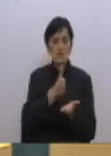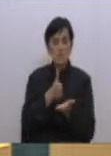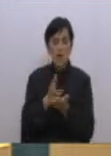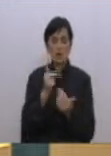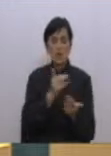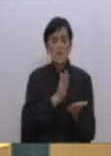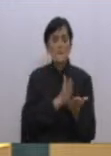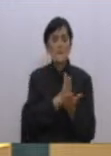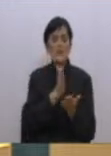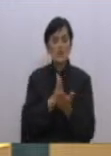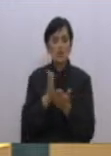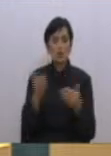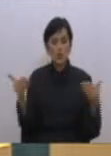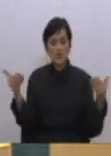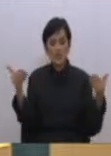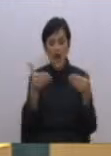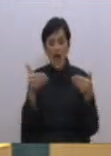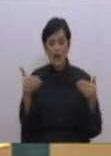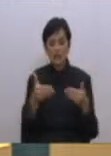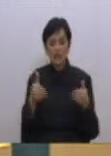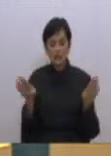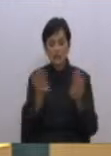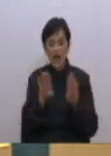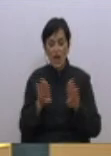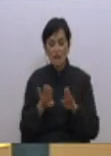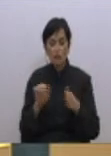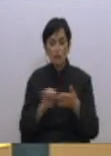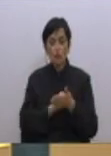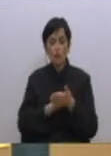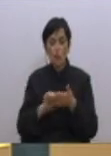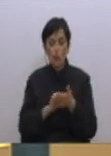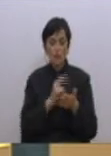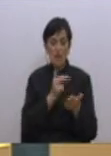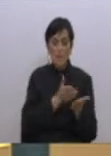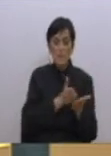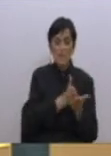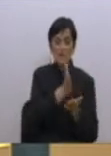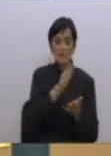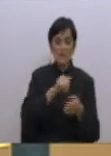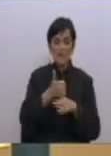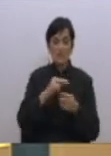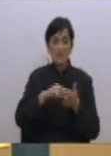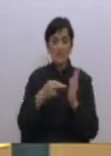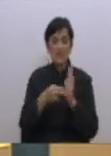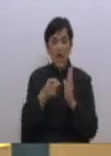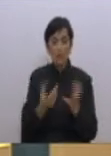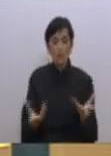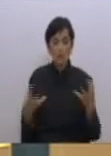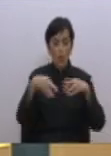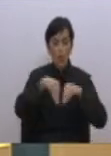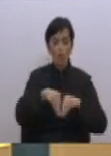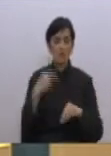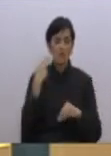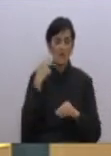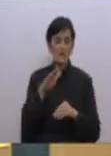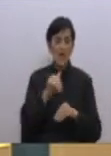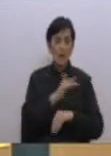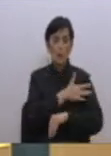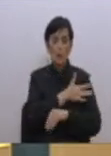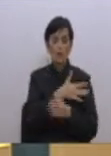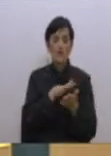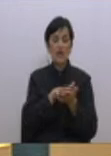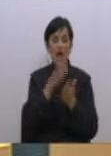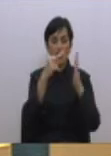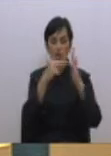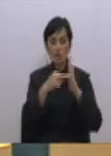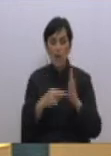მიზნობრივი ნიშნულები თანხვედრაში იყოს დოკუმენტის არეალსა და მიზნებთან. ასევე სტრატეგია მოიცავდეს ვალის მომსახურების ხარჯების